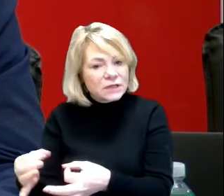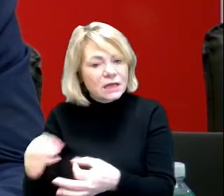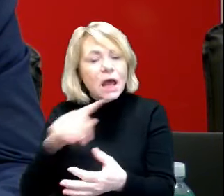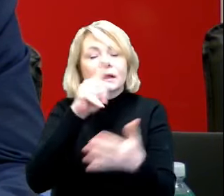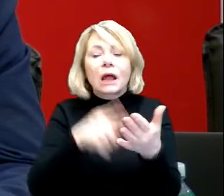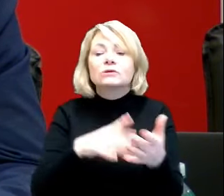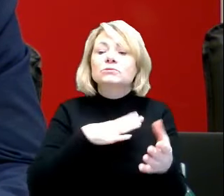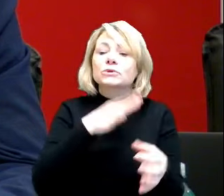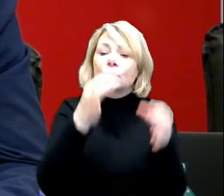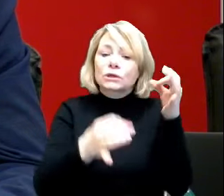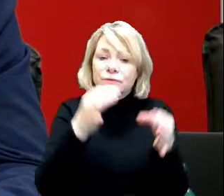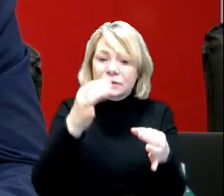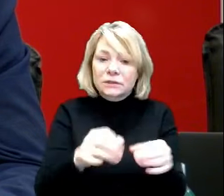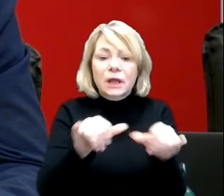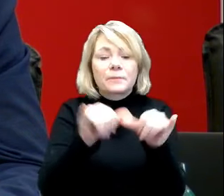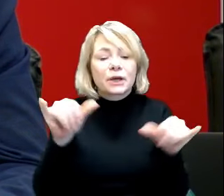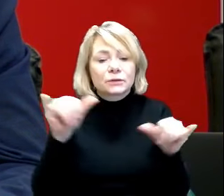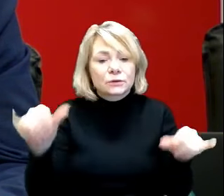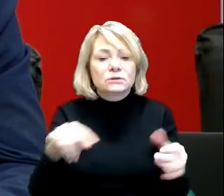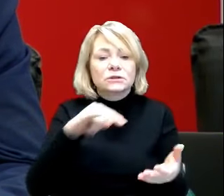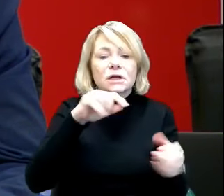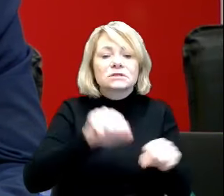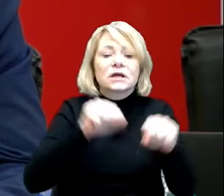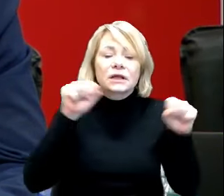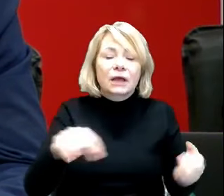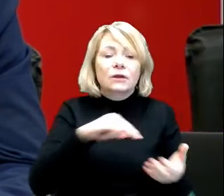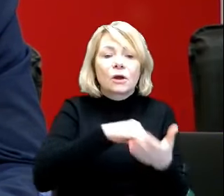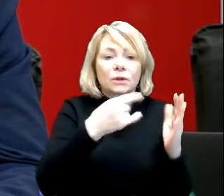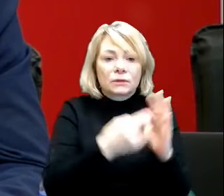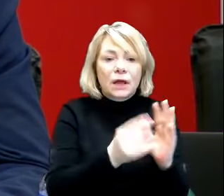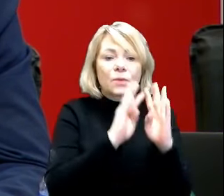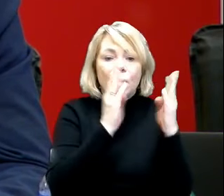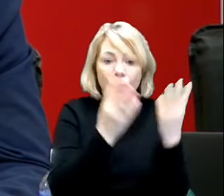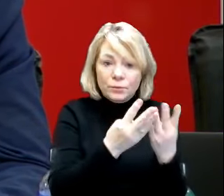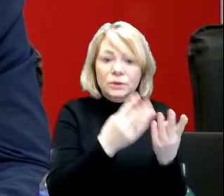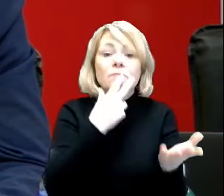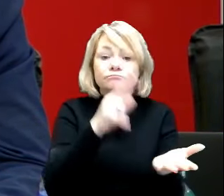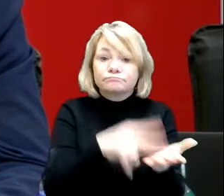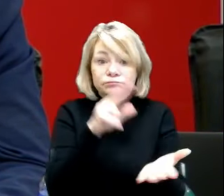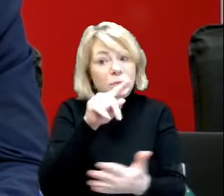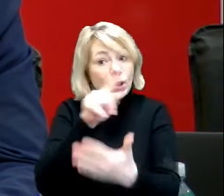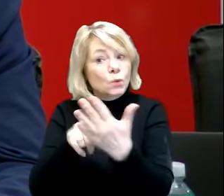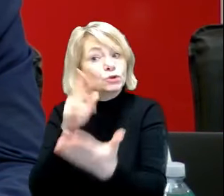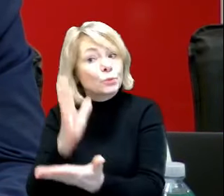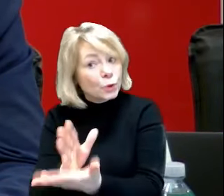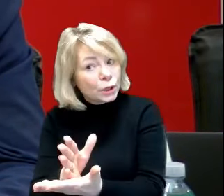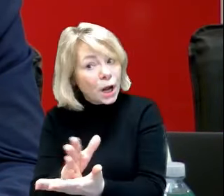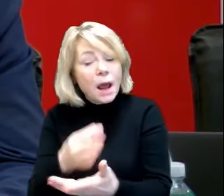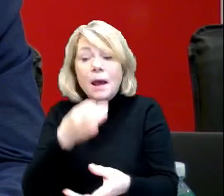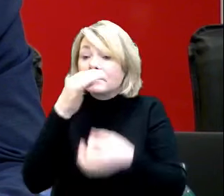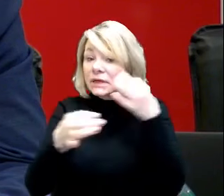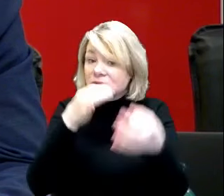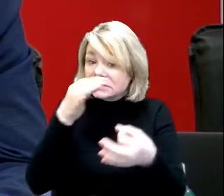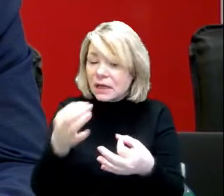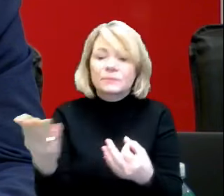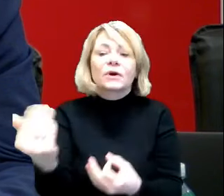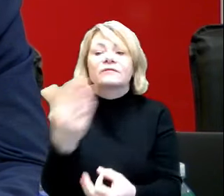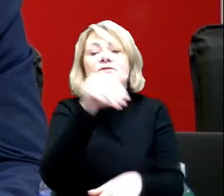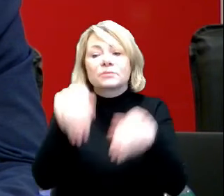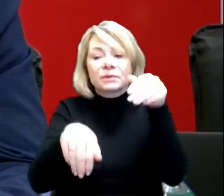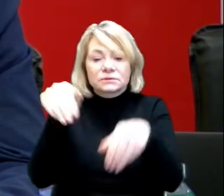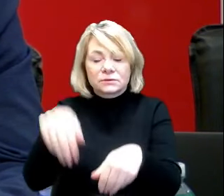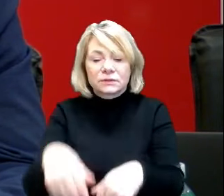strateginio planavimo komitete ir jam pritarta ar būtų klausimų pasisakymų kviečiu balsuoti